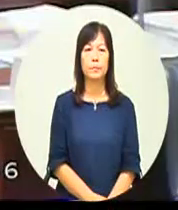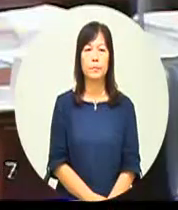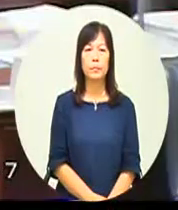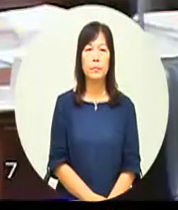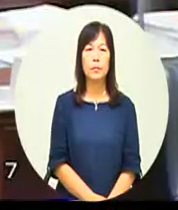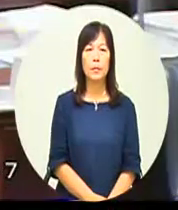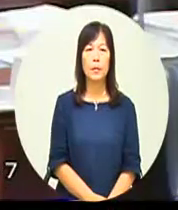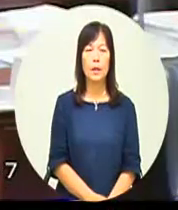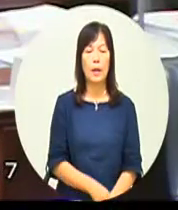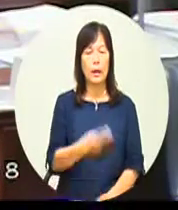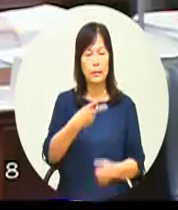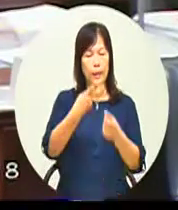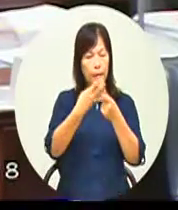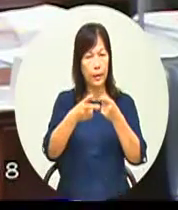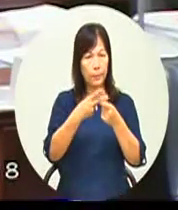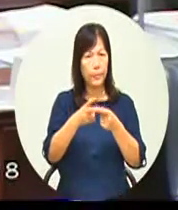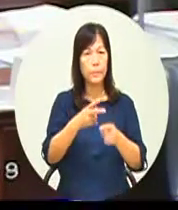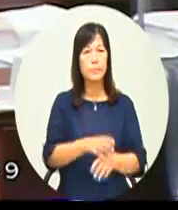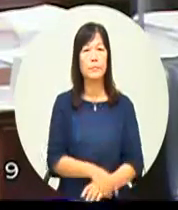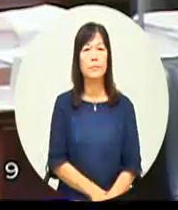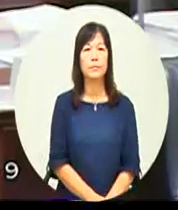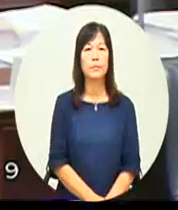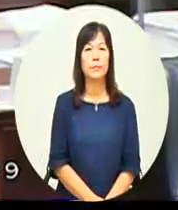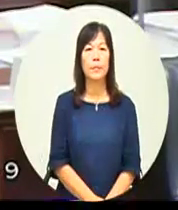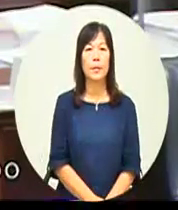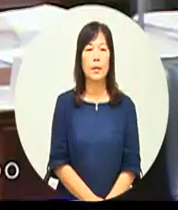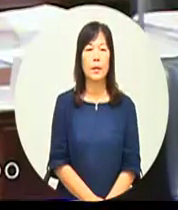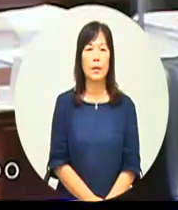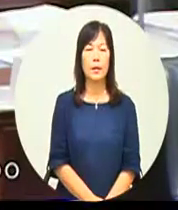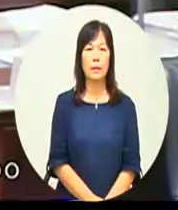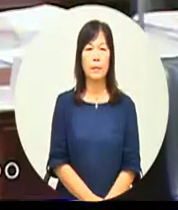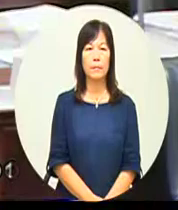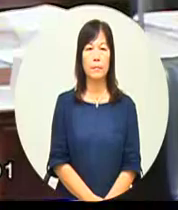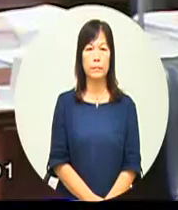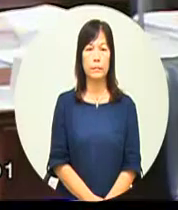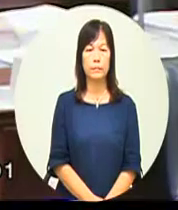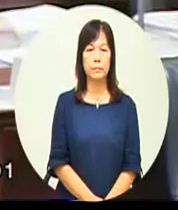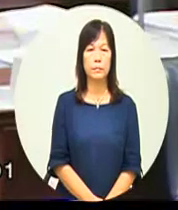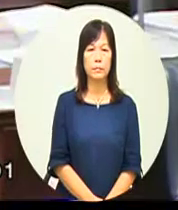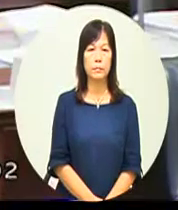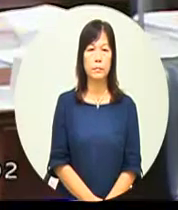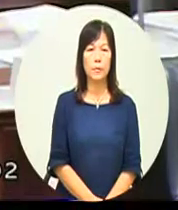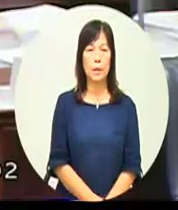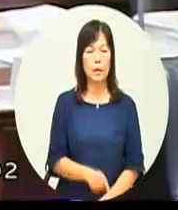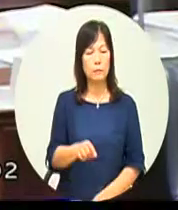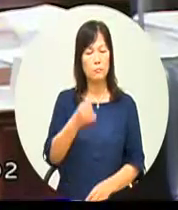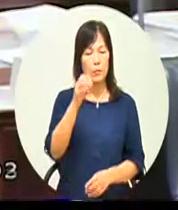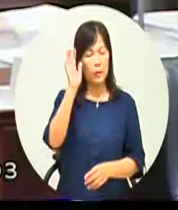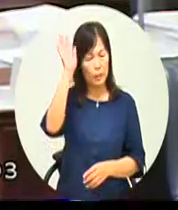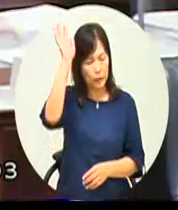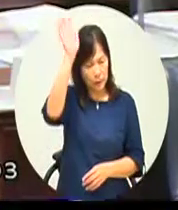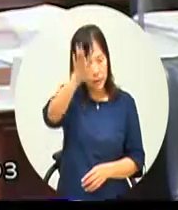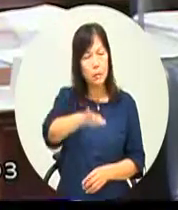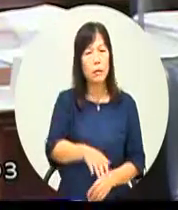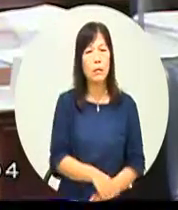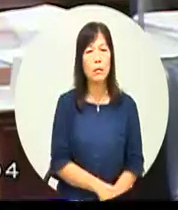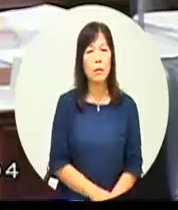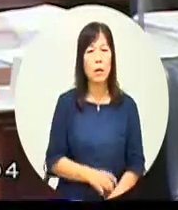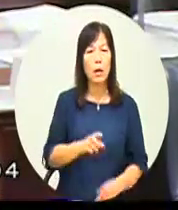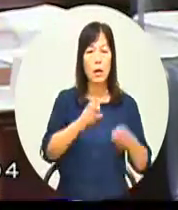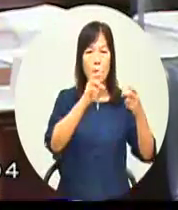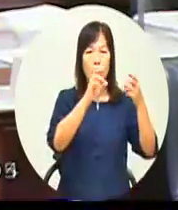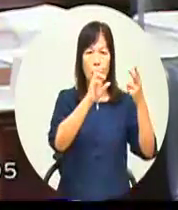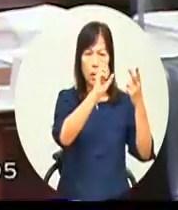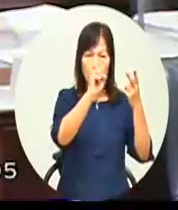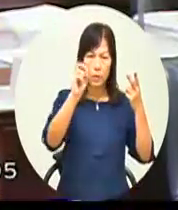好，给邱议员两分钟。 谢谢召集人。所以在可见的未来里面，其实2025年